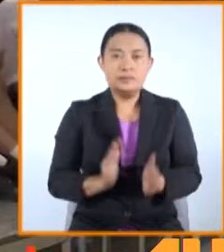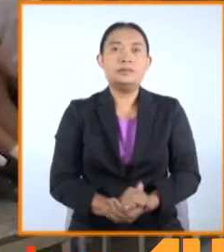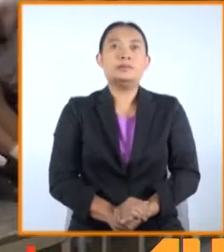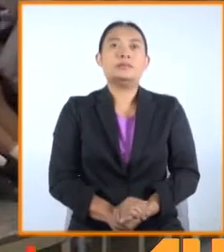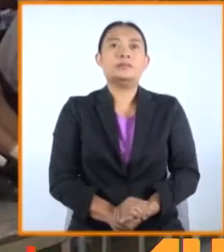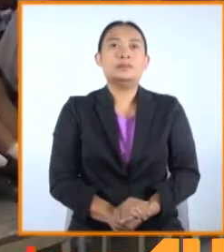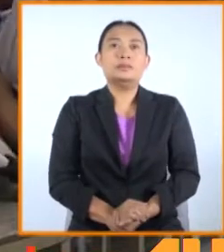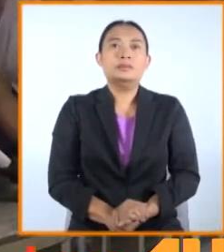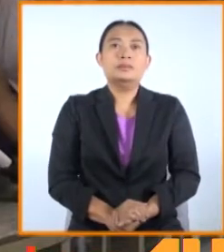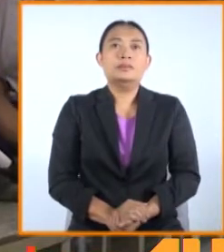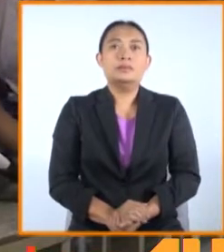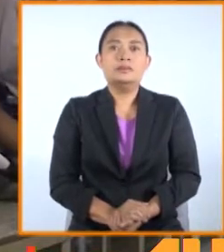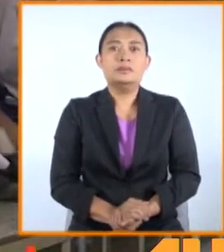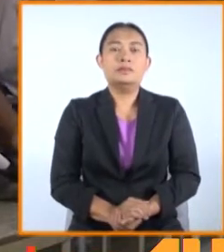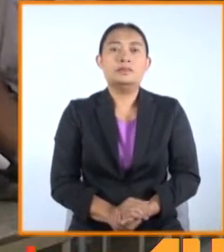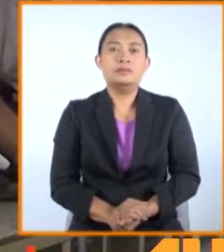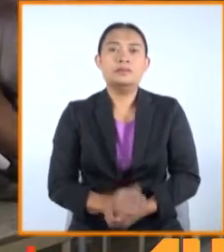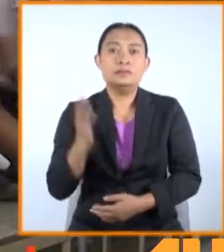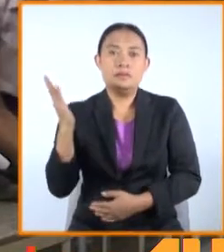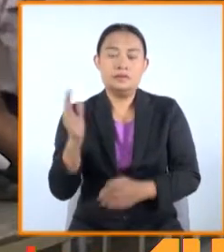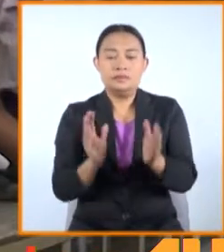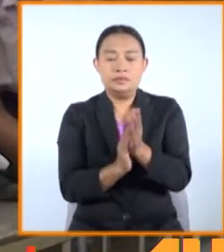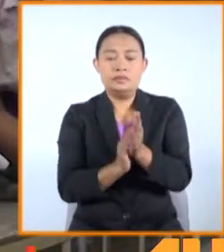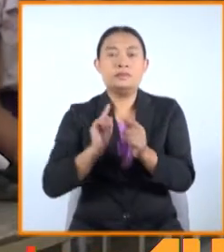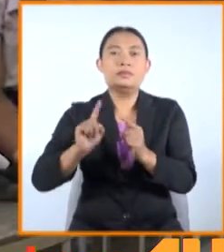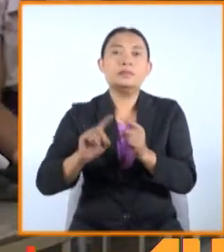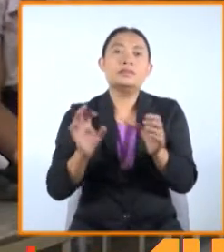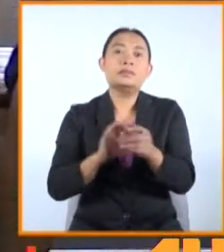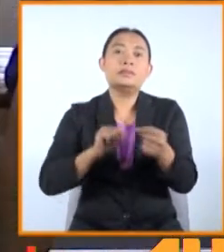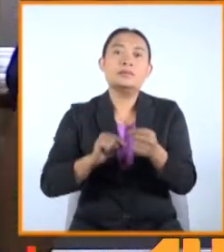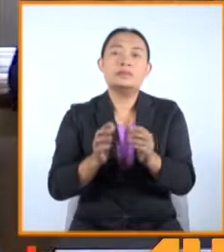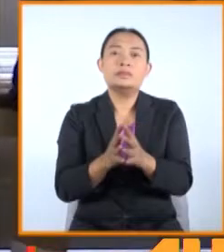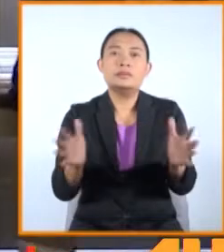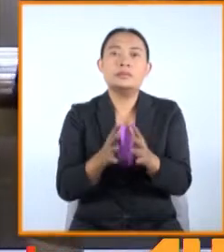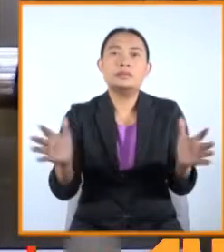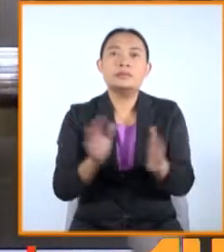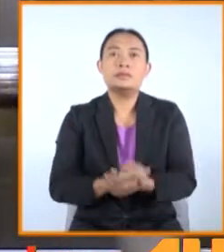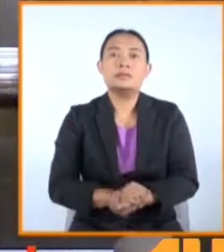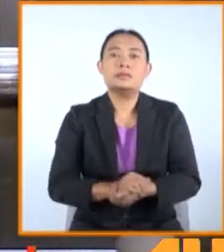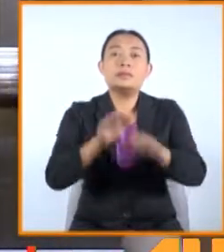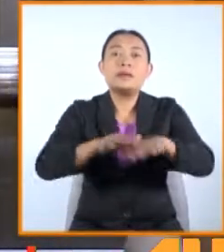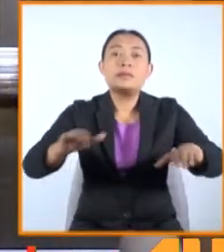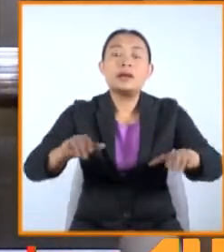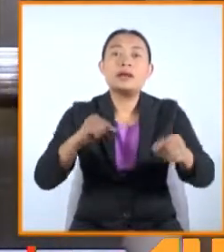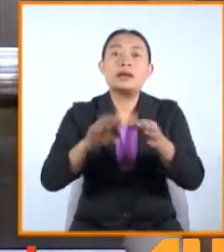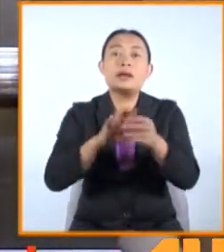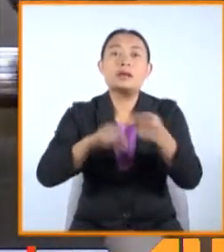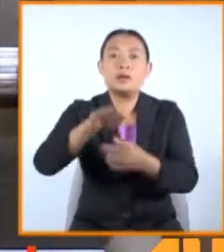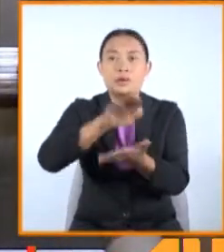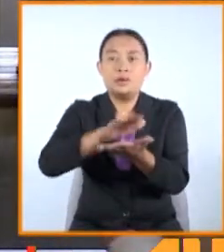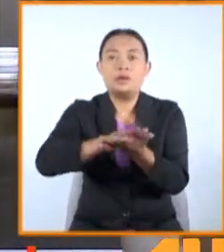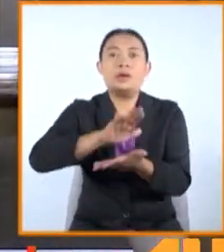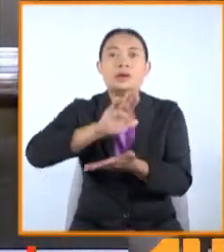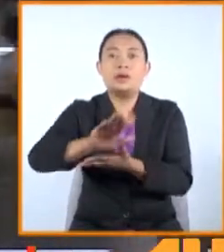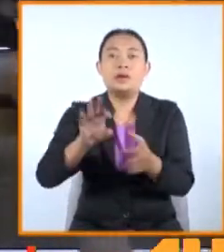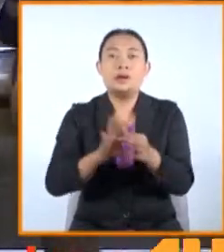ขณะเดียวกันครับสีสันในสนามนั้นอยู่ที่เหล่ากองเชียร์ที่มาเชียร์กันอย่างหนาตารวมไปถึงน้องๆเด็กๆโรงเรียนปิ้นรอยัล